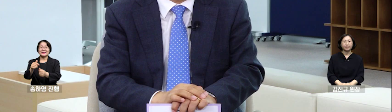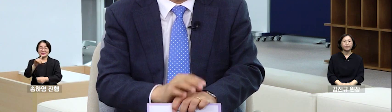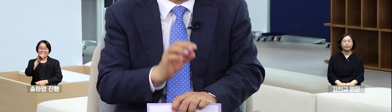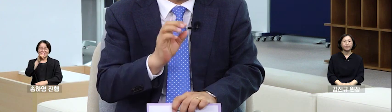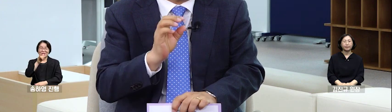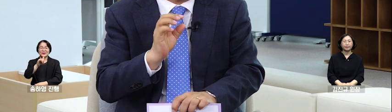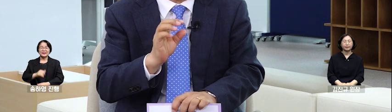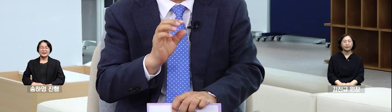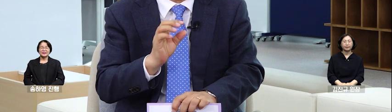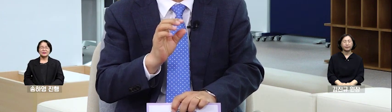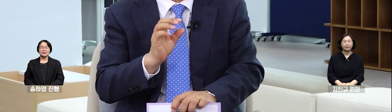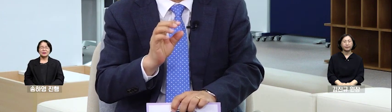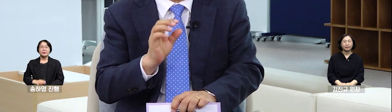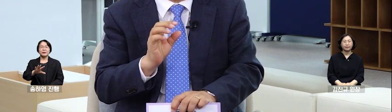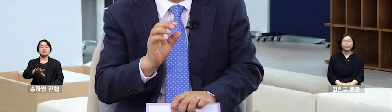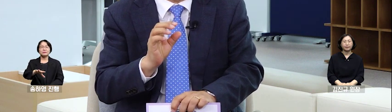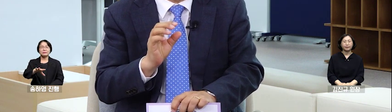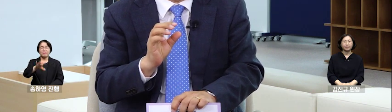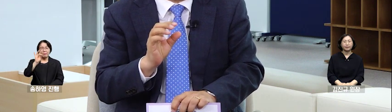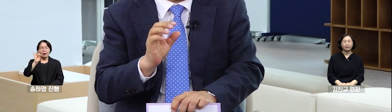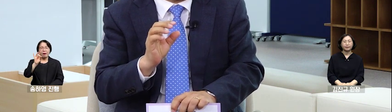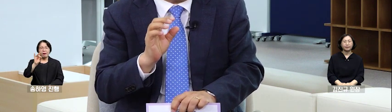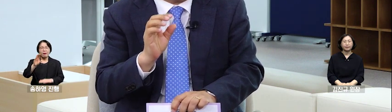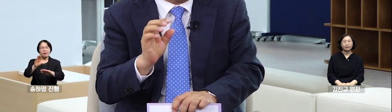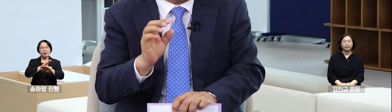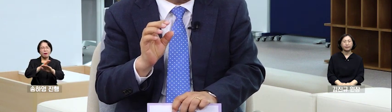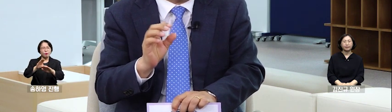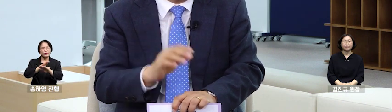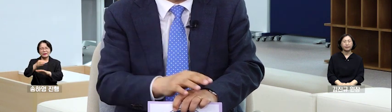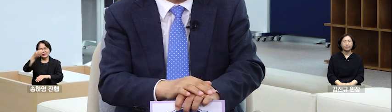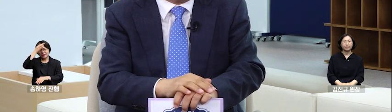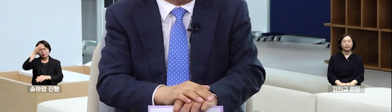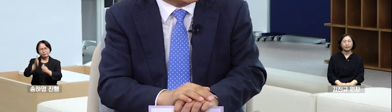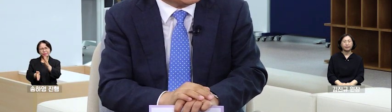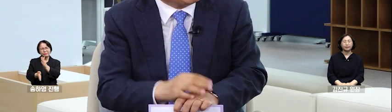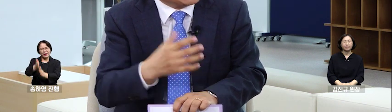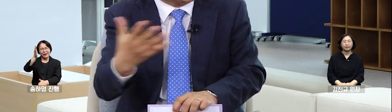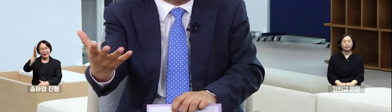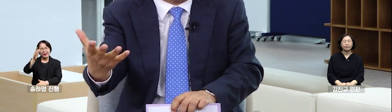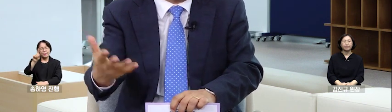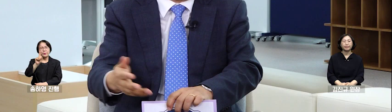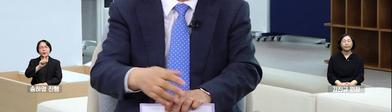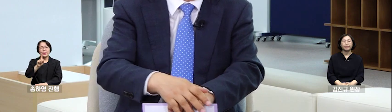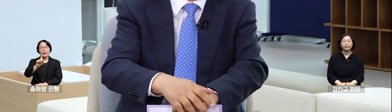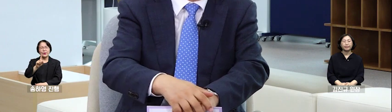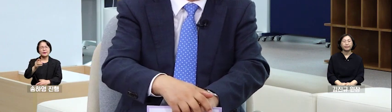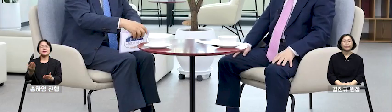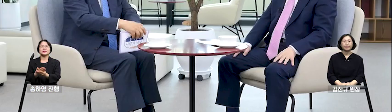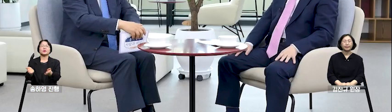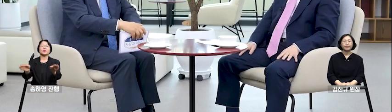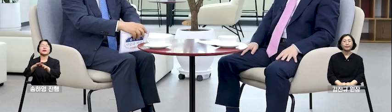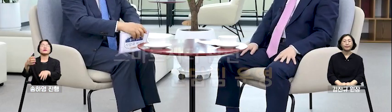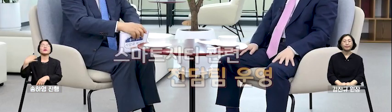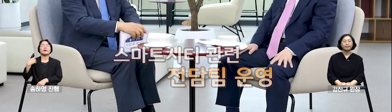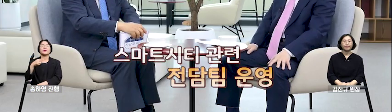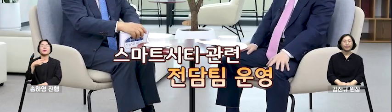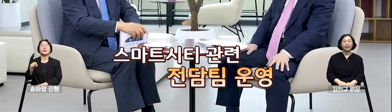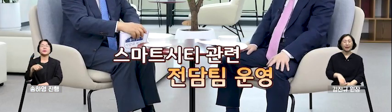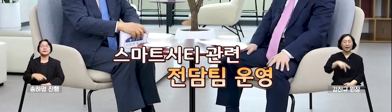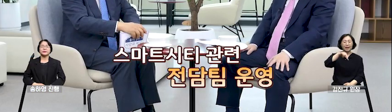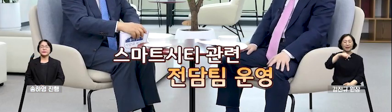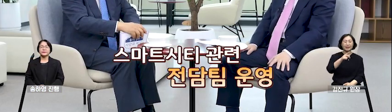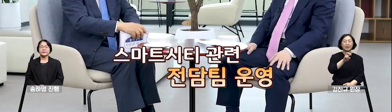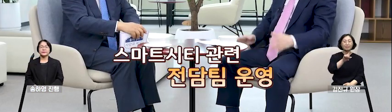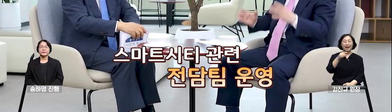그 일단 스마트 시티 이거에 관련되서 또 여기지 논에서 역할이 있을 것 같아요 네 지금 스마트시티